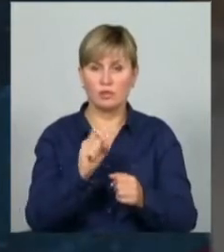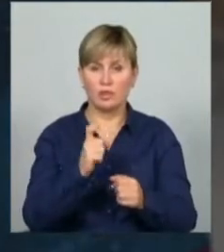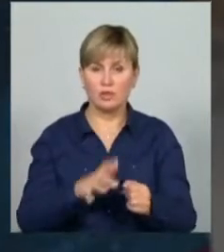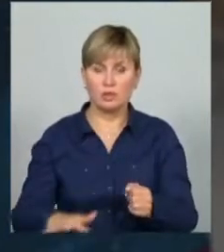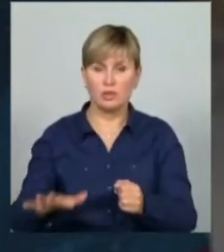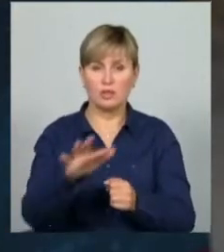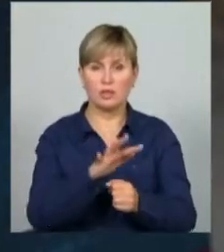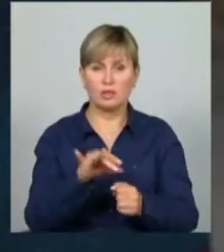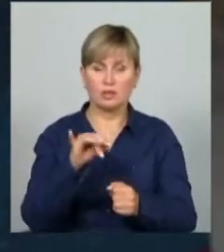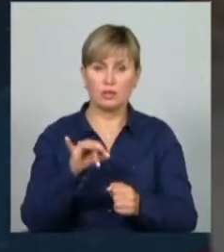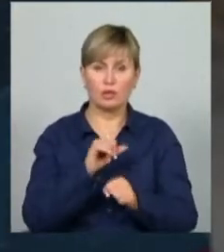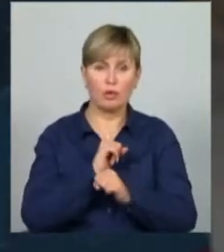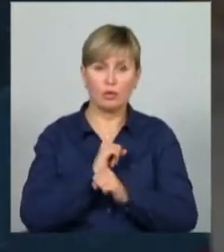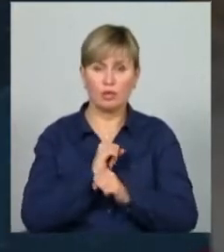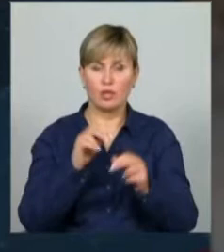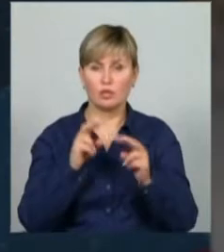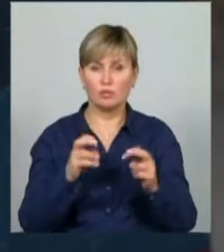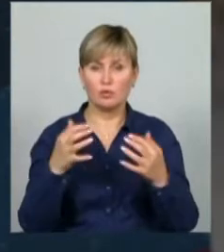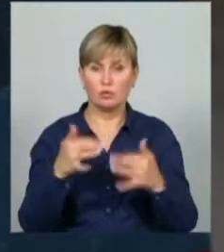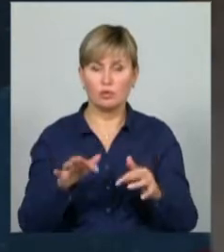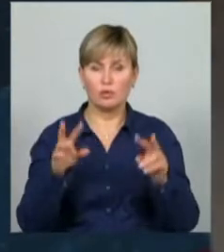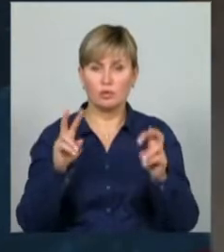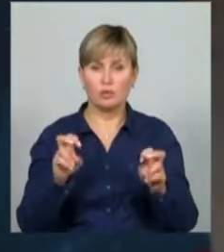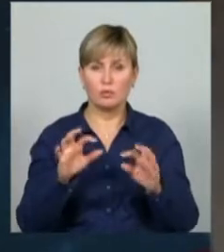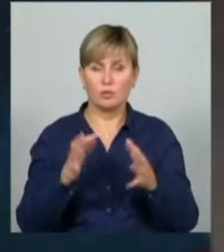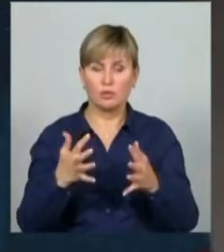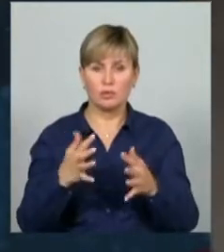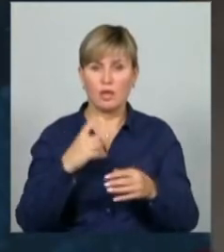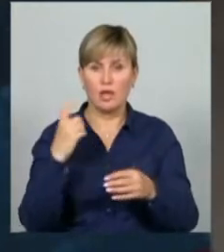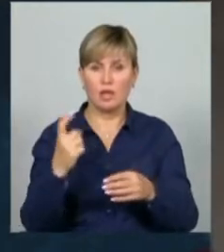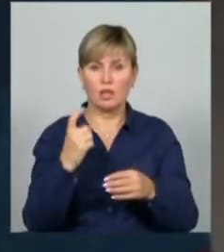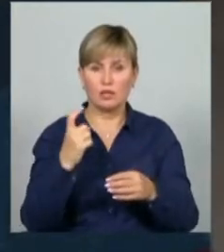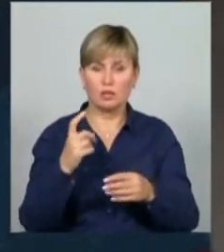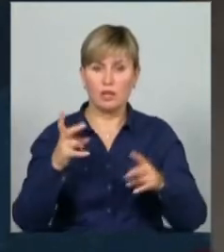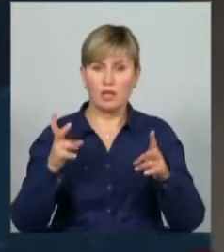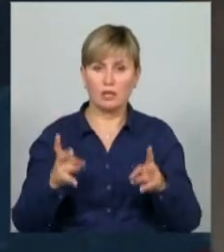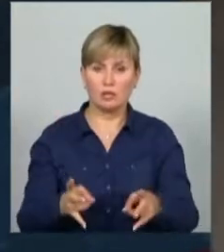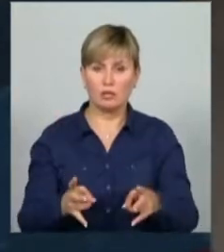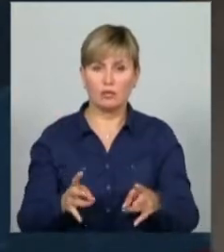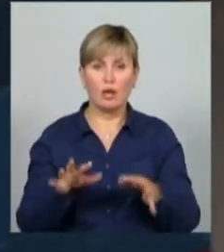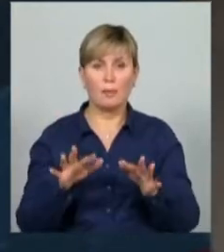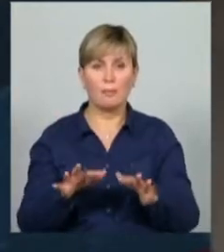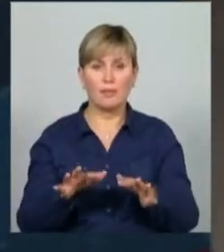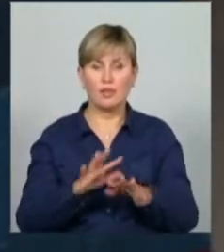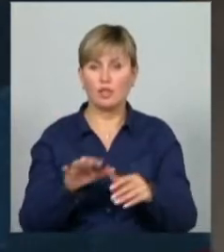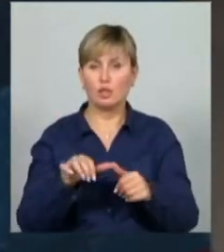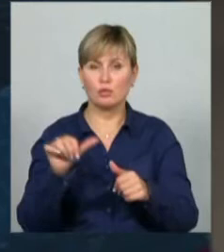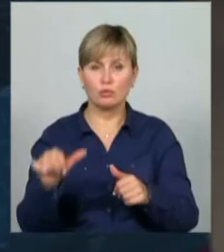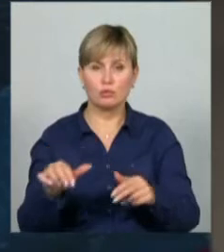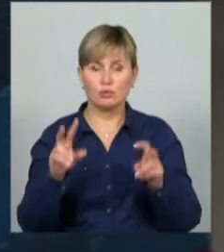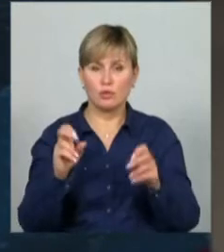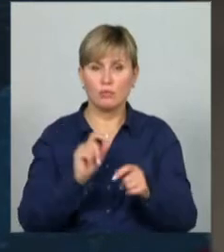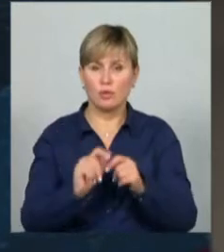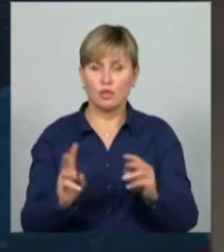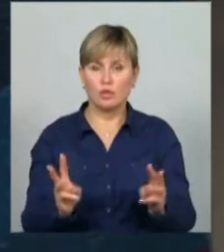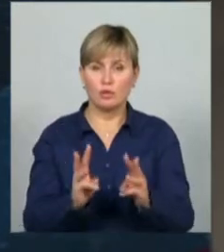хозяйства и базы отдыха. Эксперты уже назвали произошедшее экологической катастрофой. Местные не исключают версию